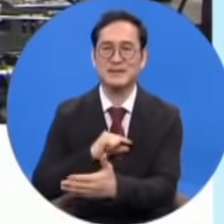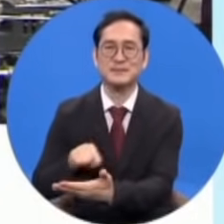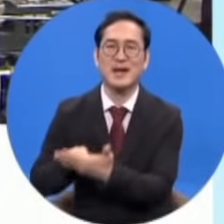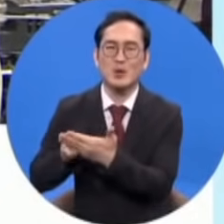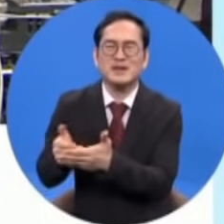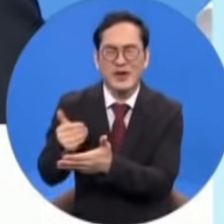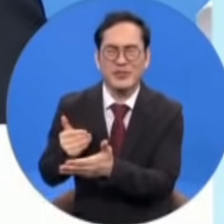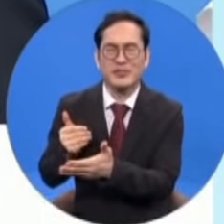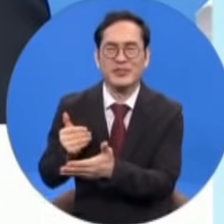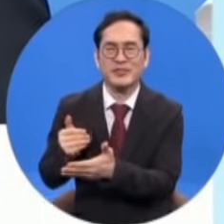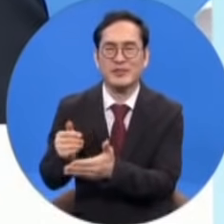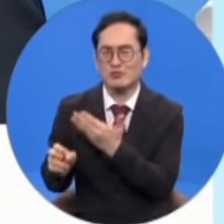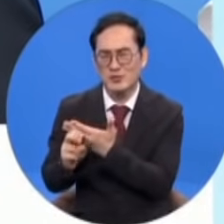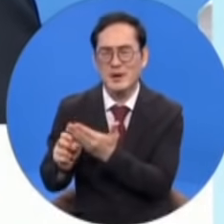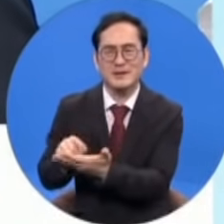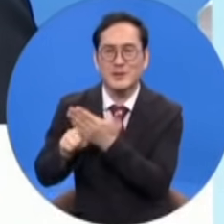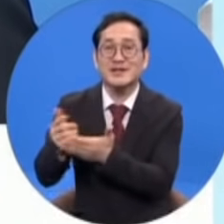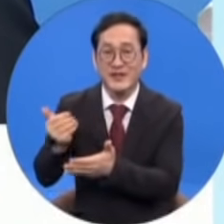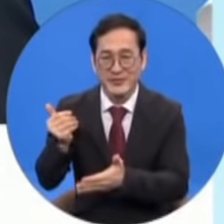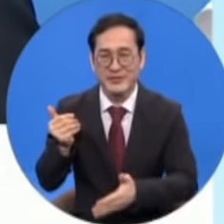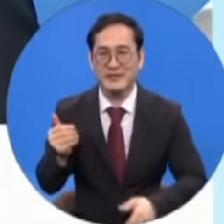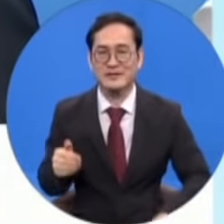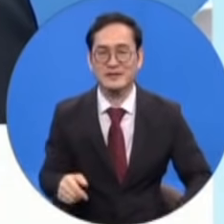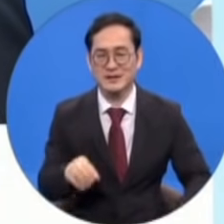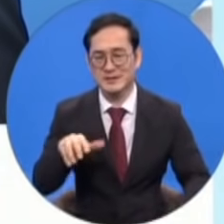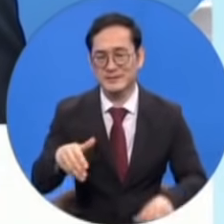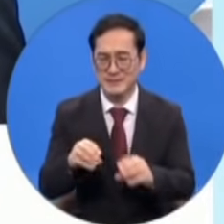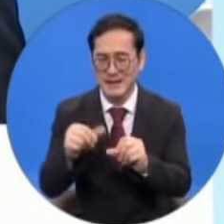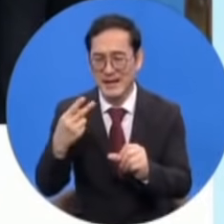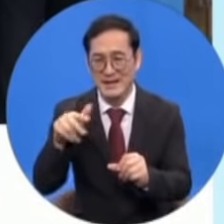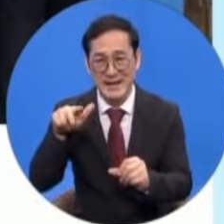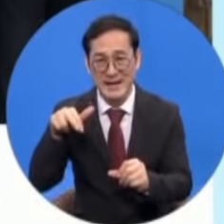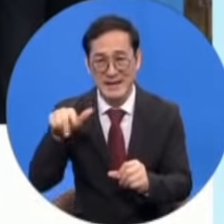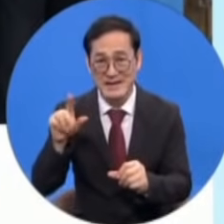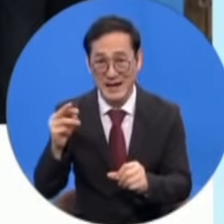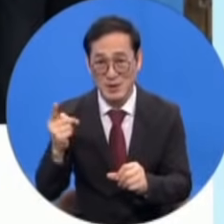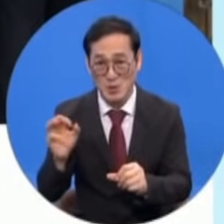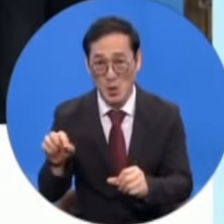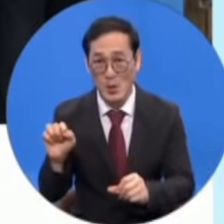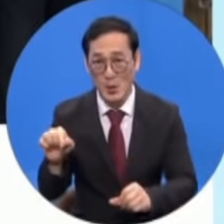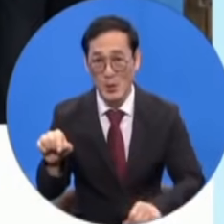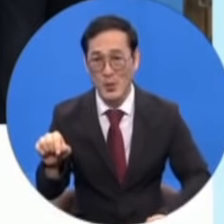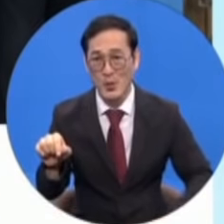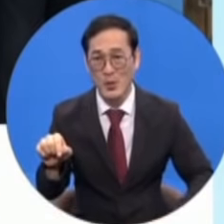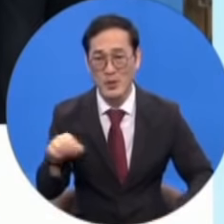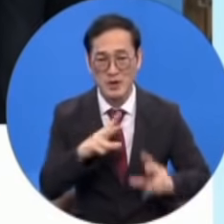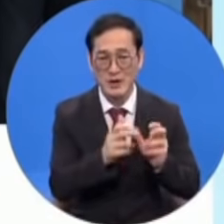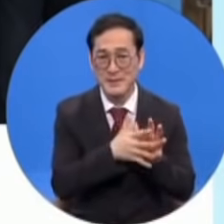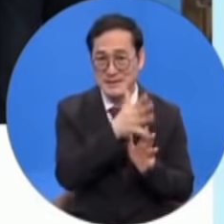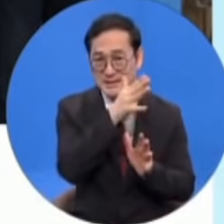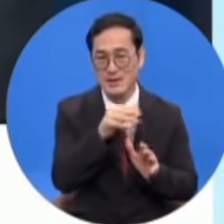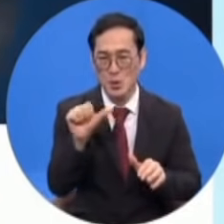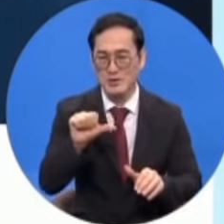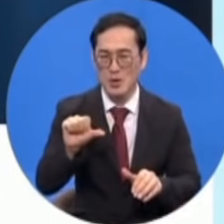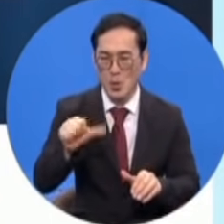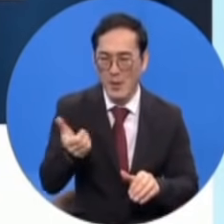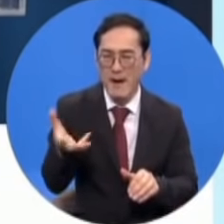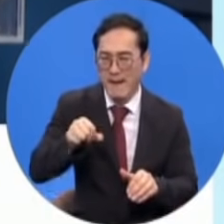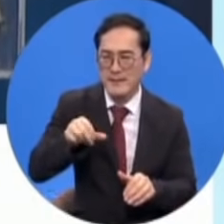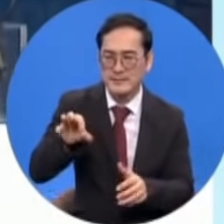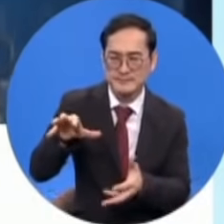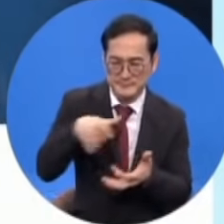되니 화천 대유 화천 도리가 아니죠 이 대장동 개발사업 같은 경우에는 그 관이 이가 그 성남시 고 1500 일한 돈을